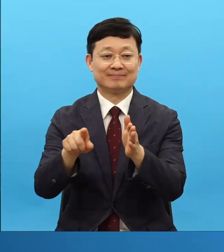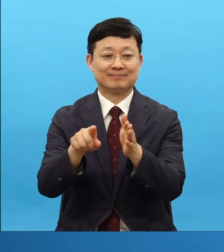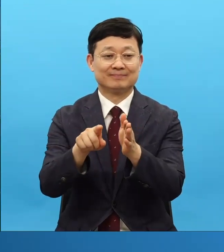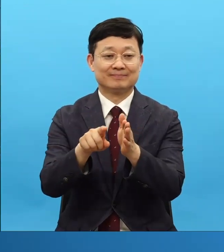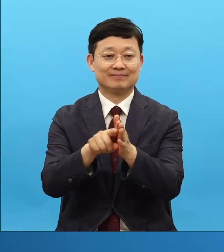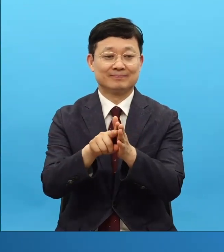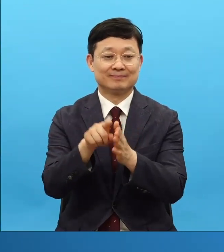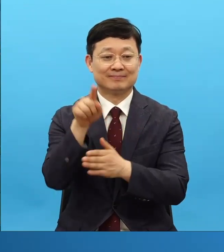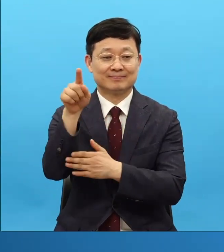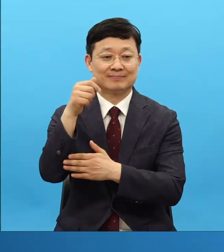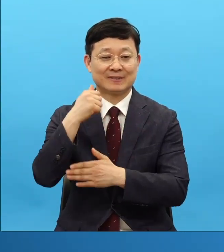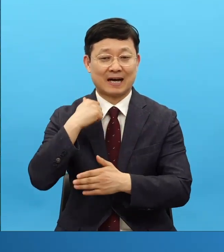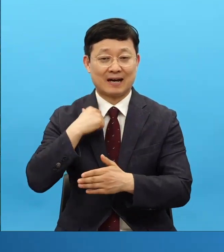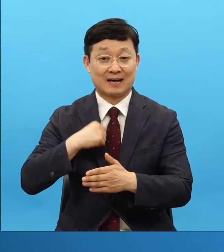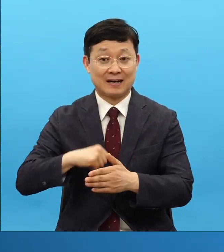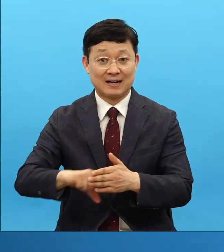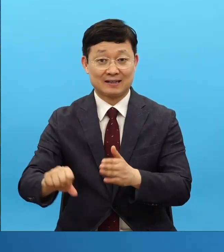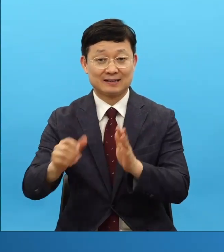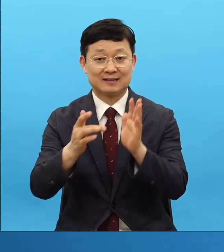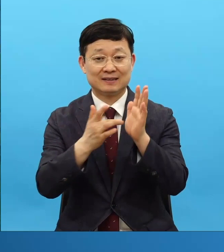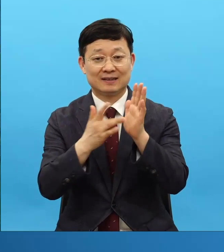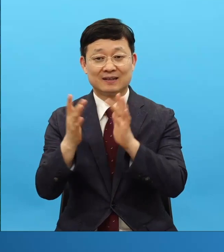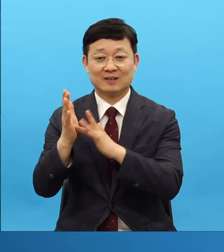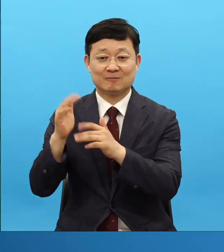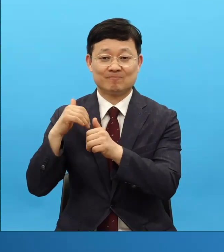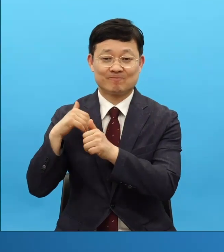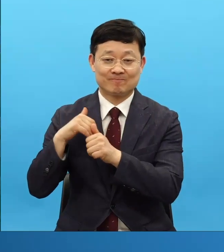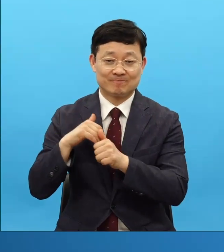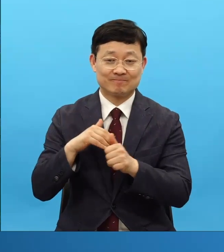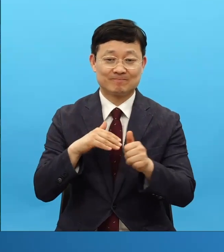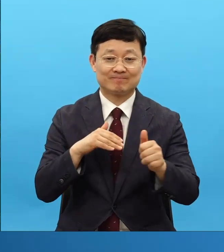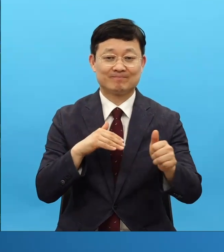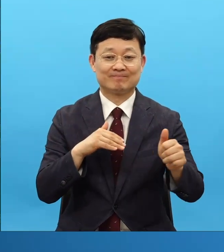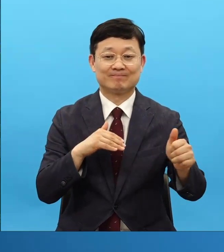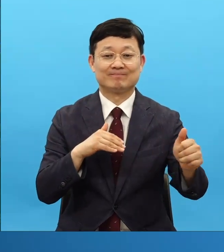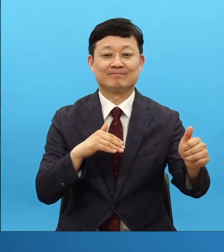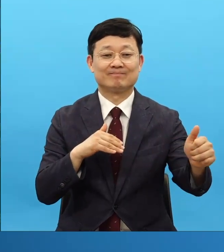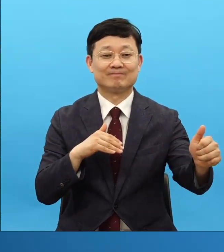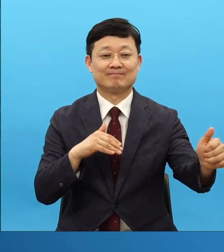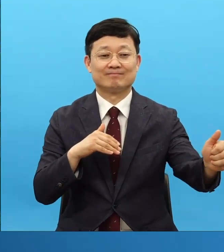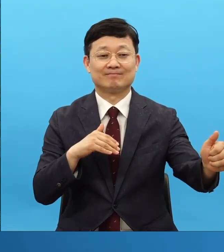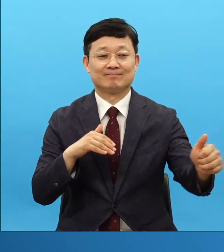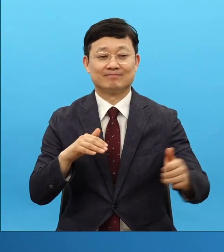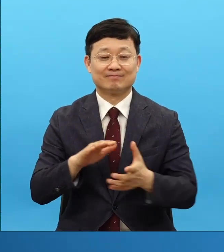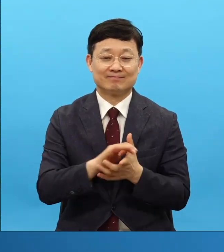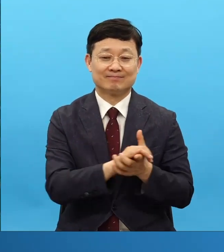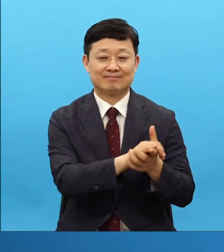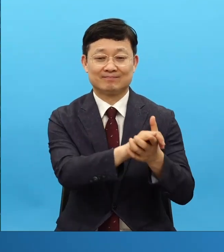구하려 그 아들 보내사